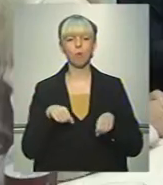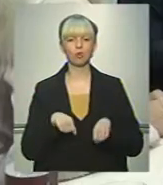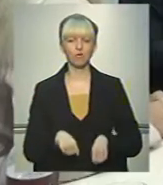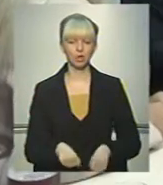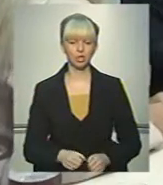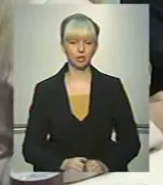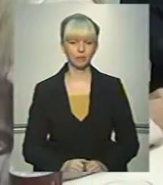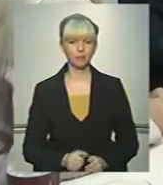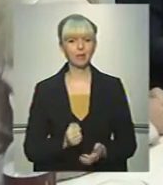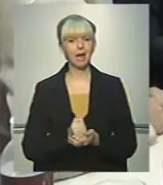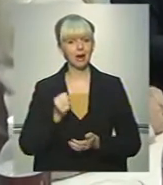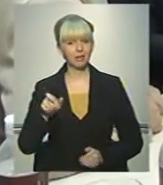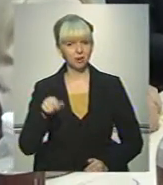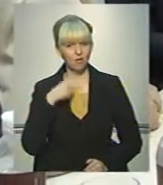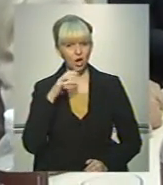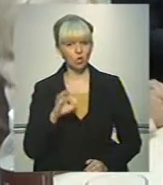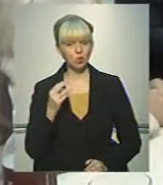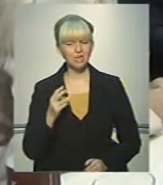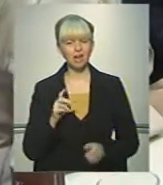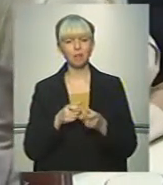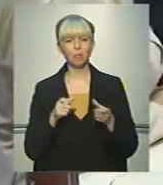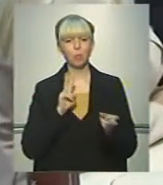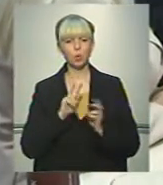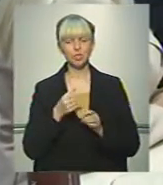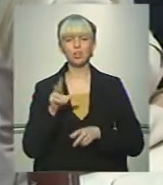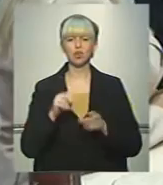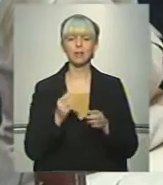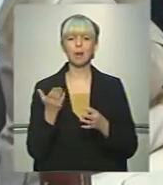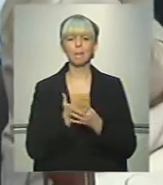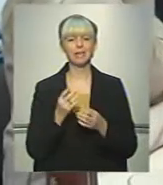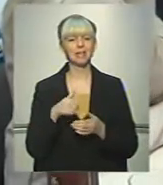повноваження. Кандидат каже, що соціальні проїзні – це шанс на пільги